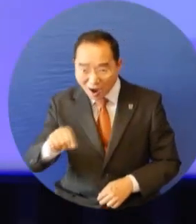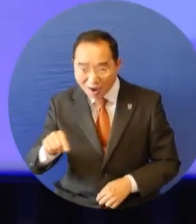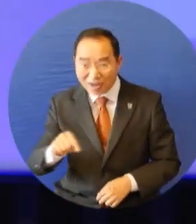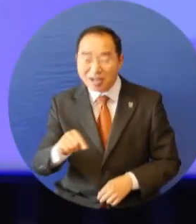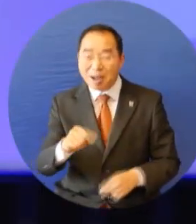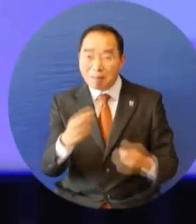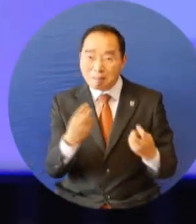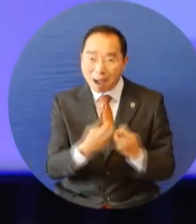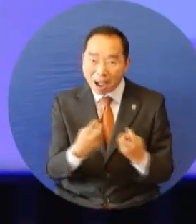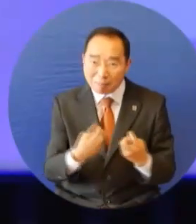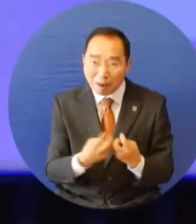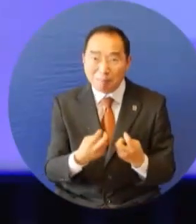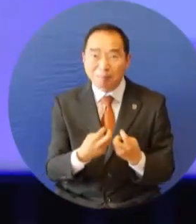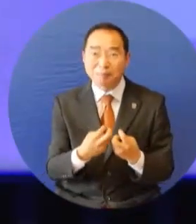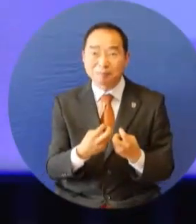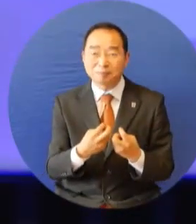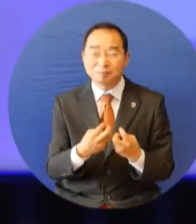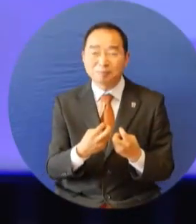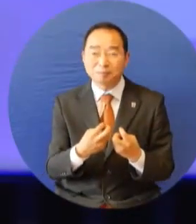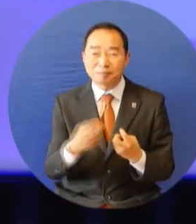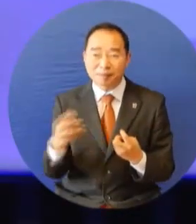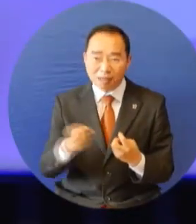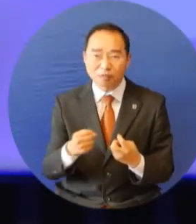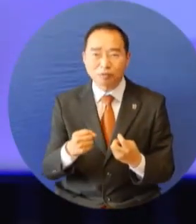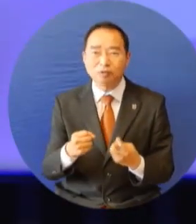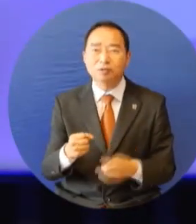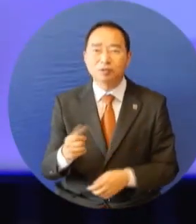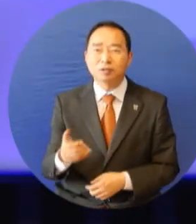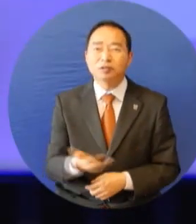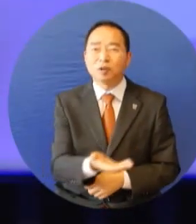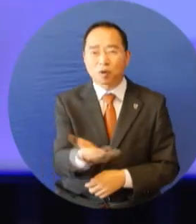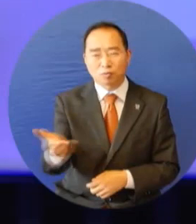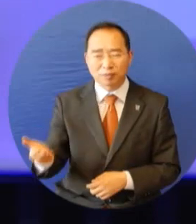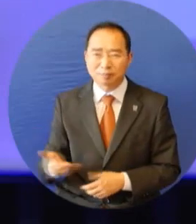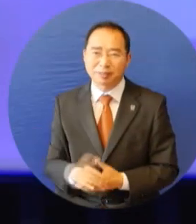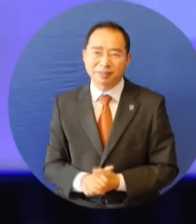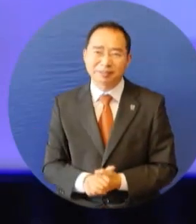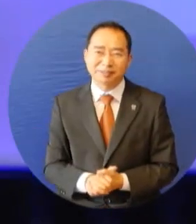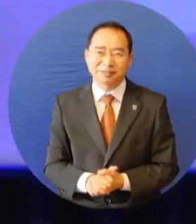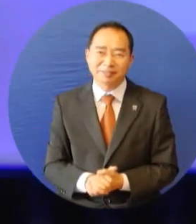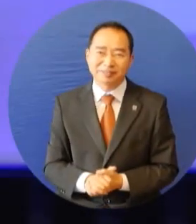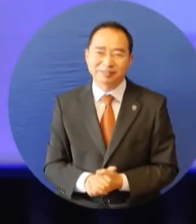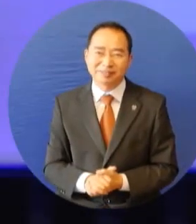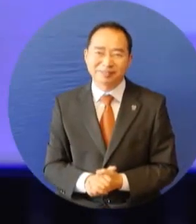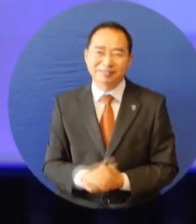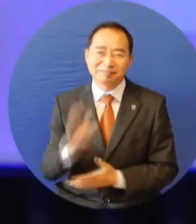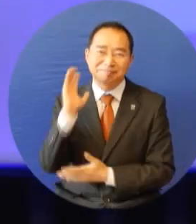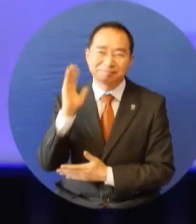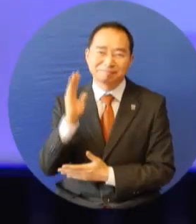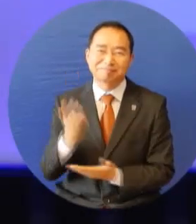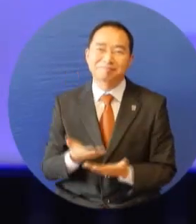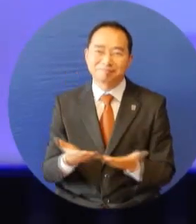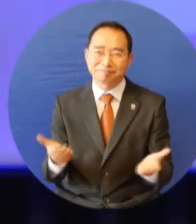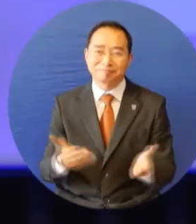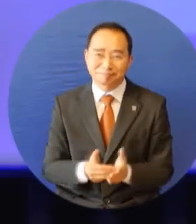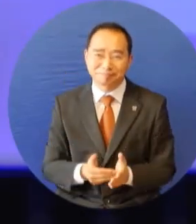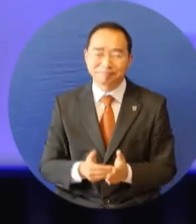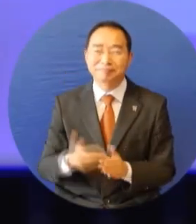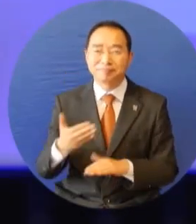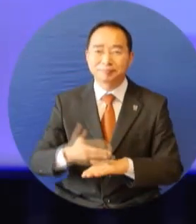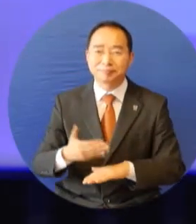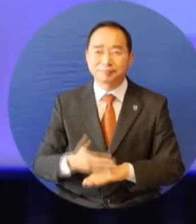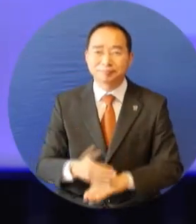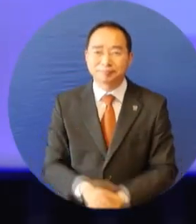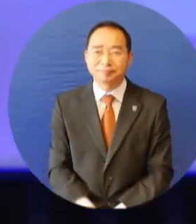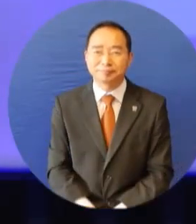가지고, 그 다음에 요리 재료로 임세나 그 쓰는 방법, 그런 것들을 가지고 여러분들 앞에 서서 이렇게